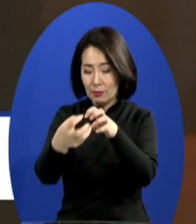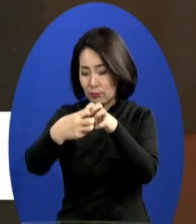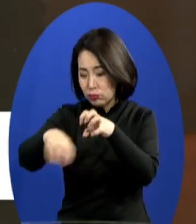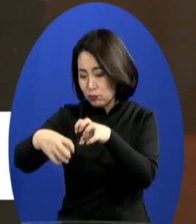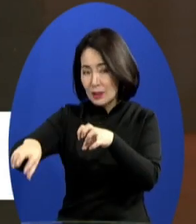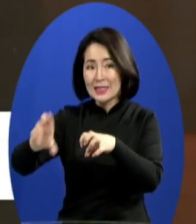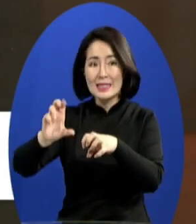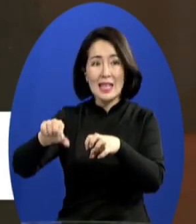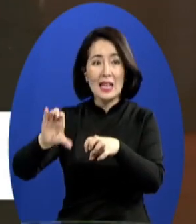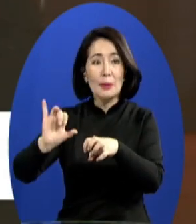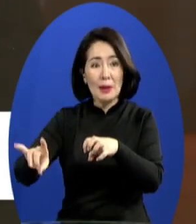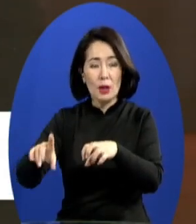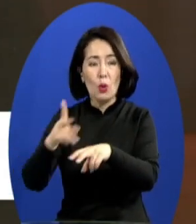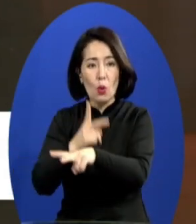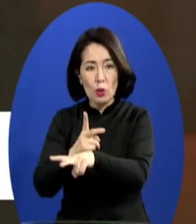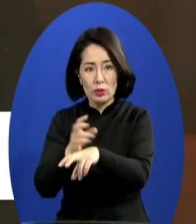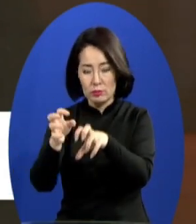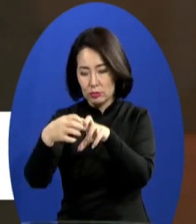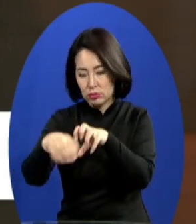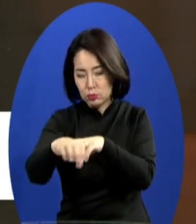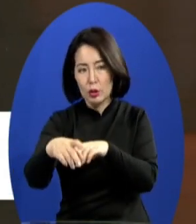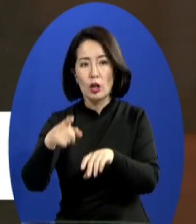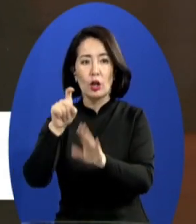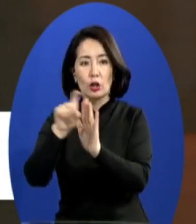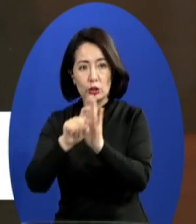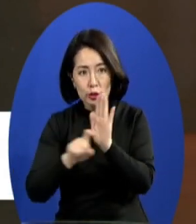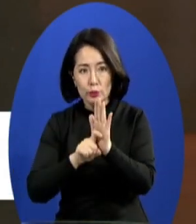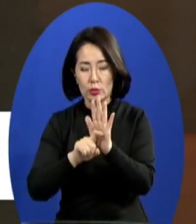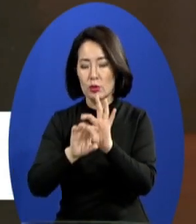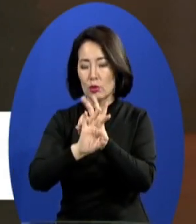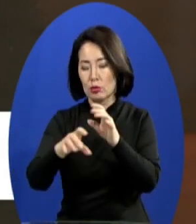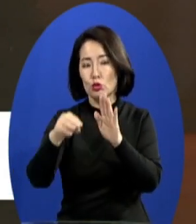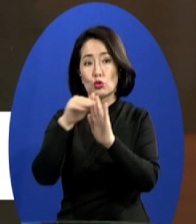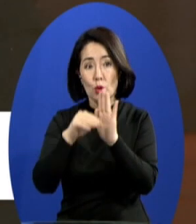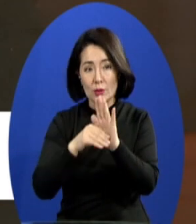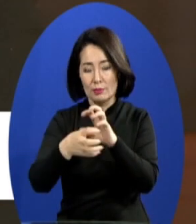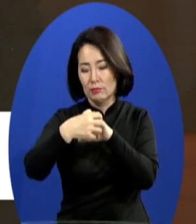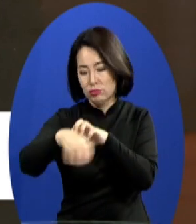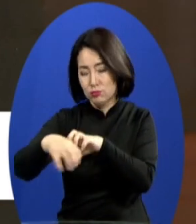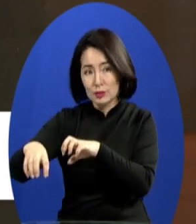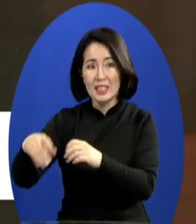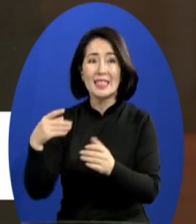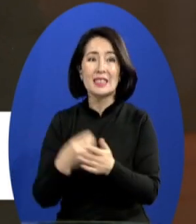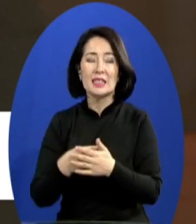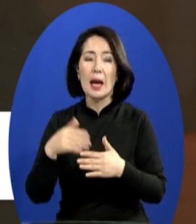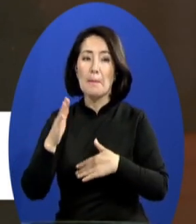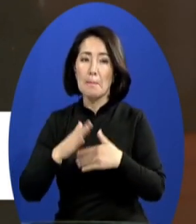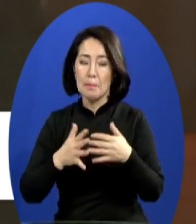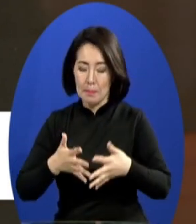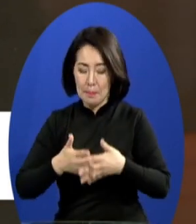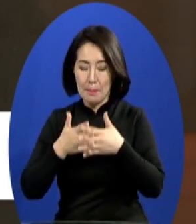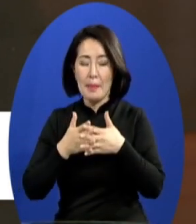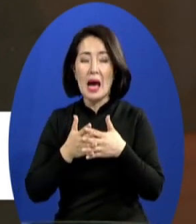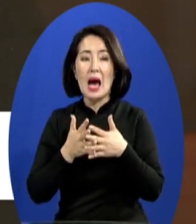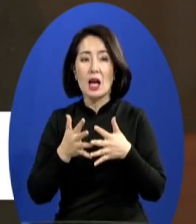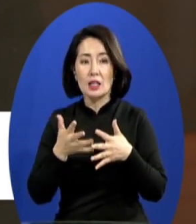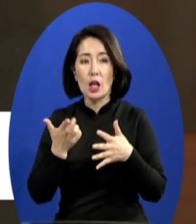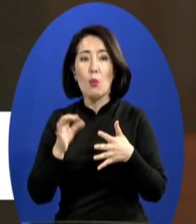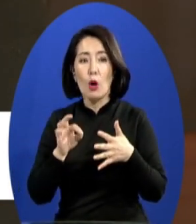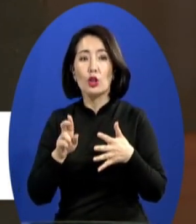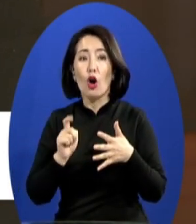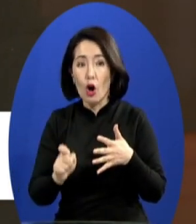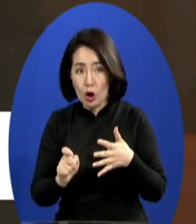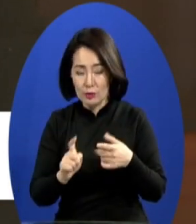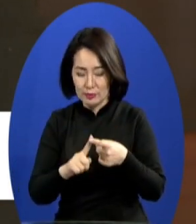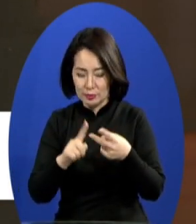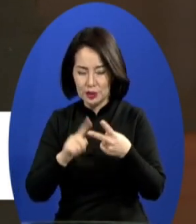зохицуулагдсан. Салбарын бодлого одоо хөтөлбөр бусад арга хэмжээгээр гэсэн үг. Тухайлах юм бол барилгын орон байртаа болох гэдэг юм уу те эсвэл орон